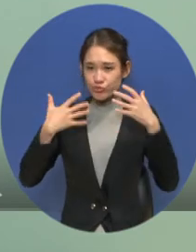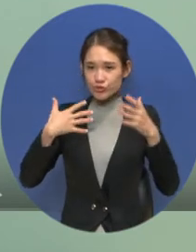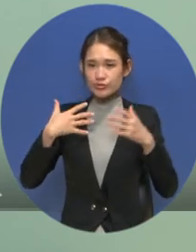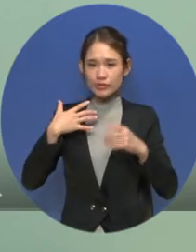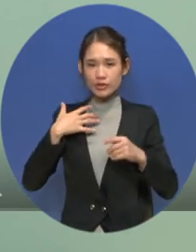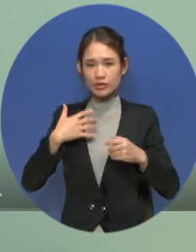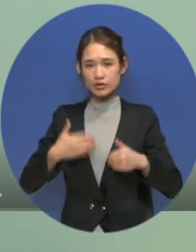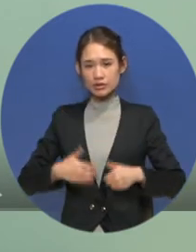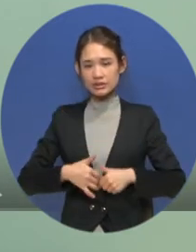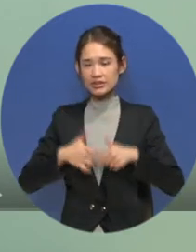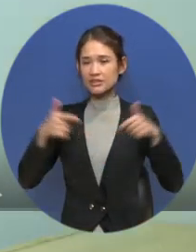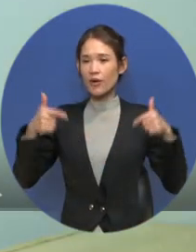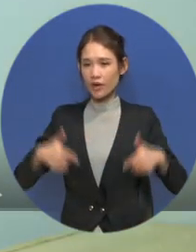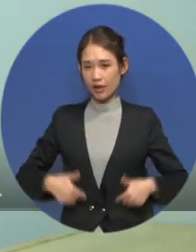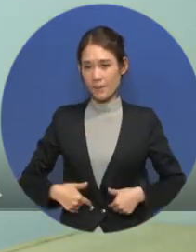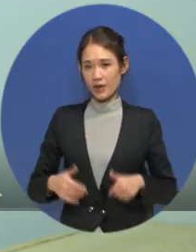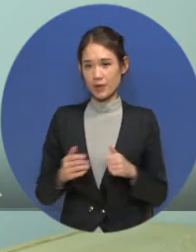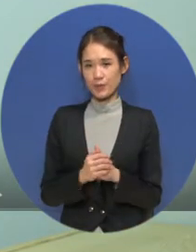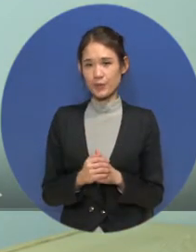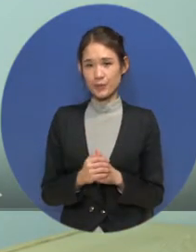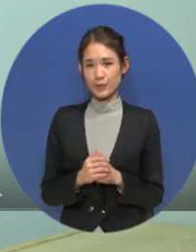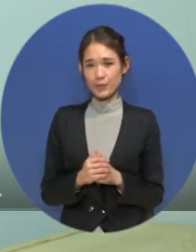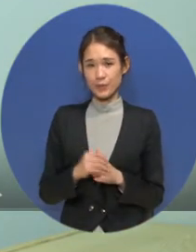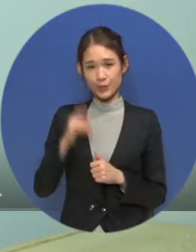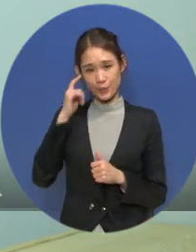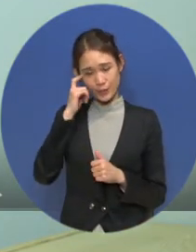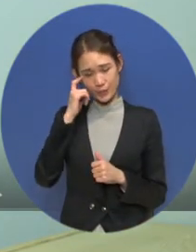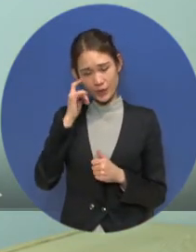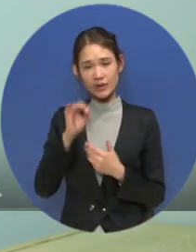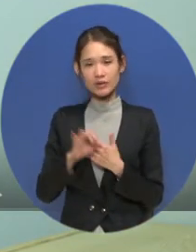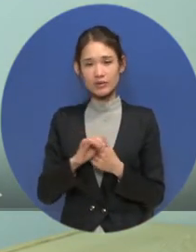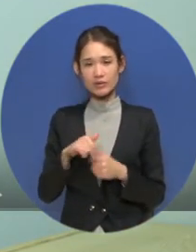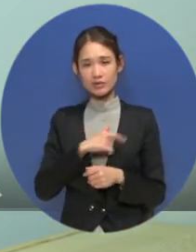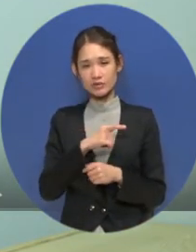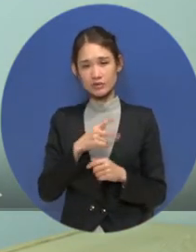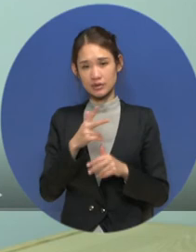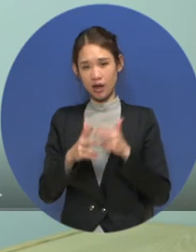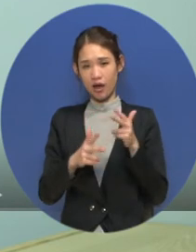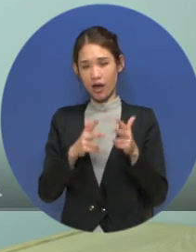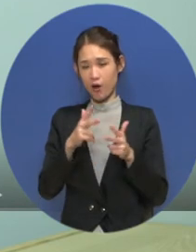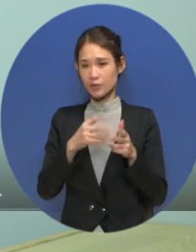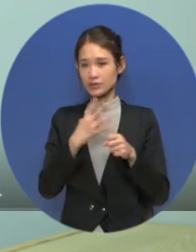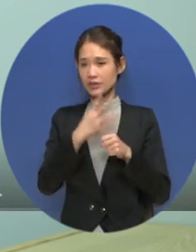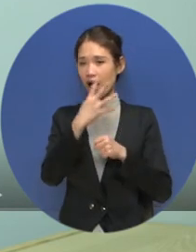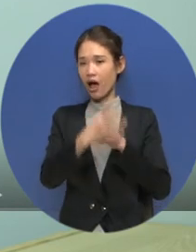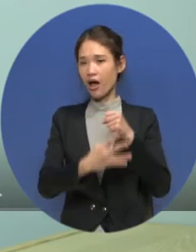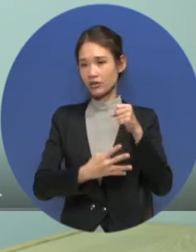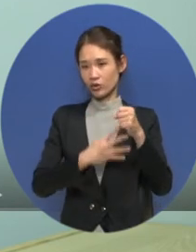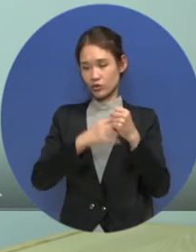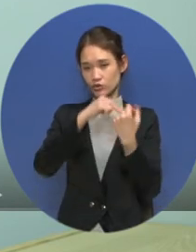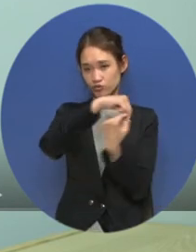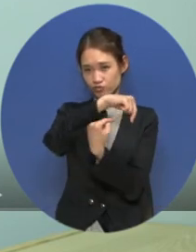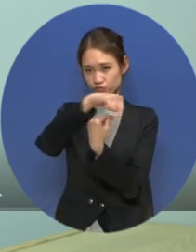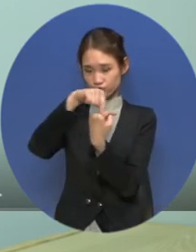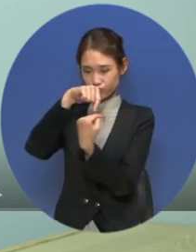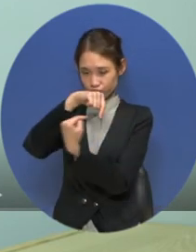된다고 생각합니다. 왜냐하면 저희가 이제 지금 사업을 4년째 운영하고 있지만